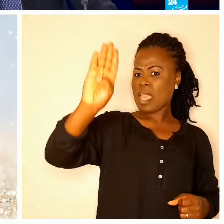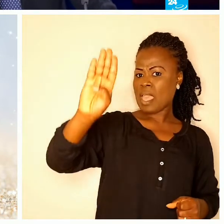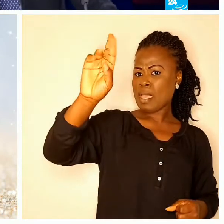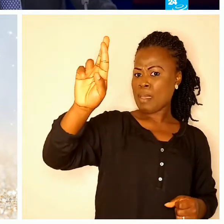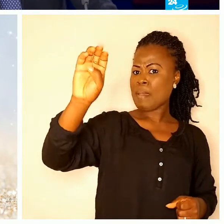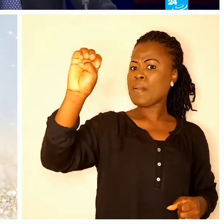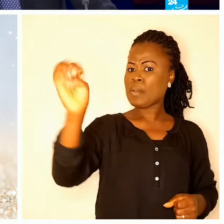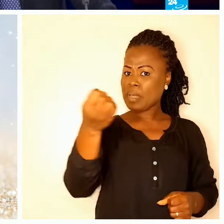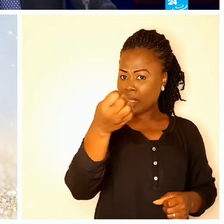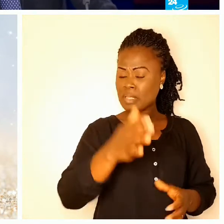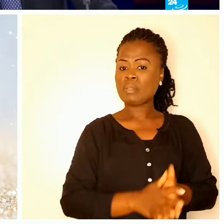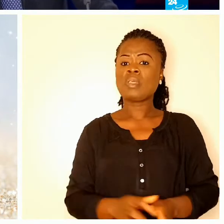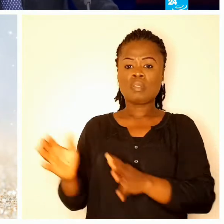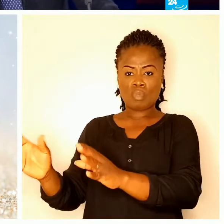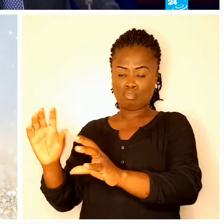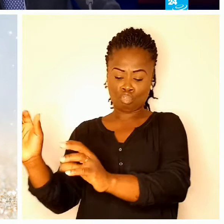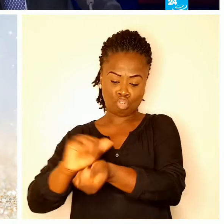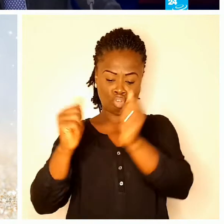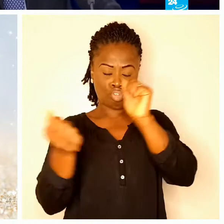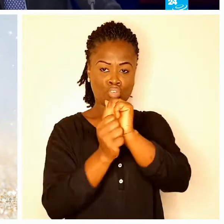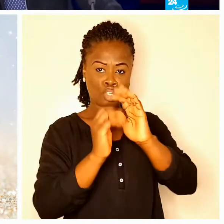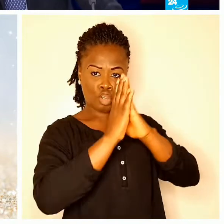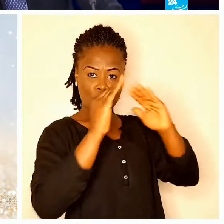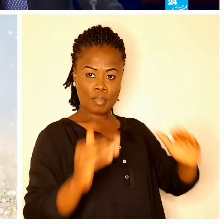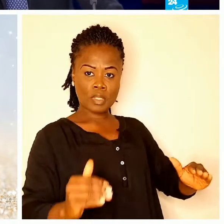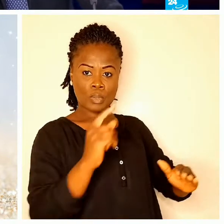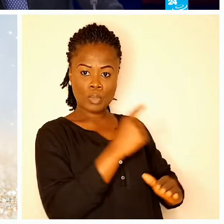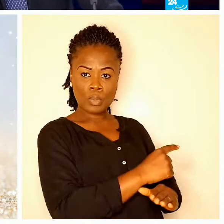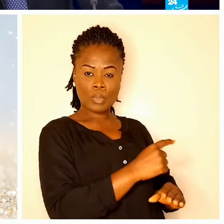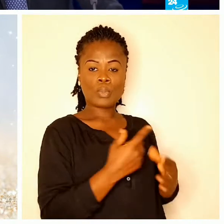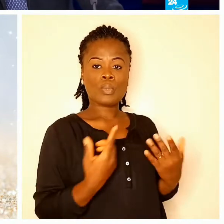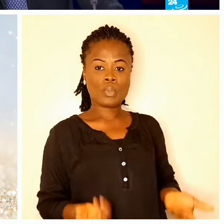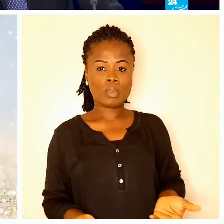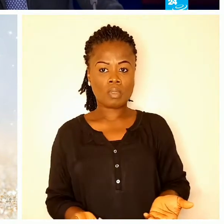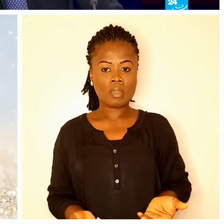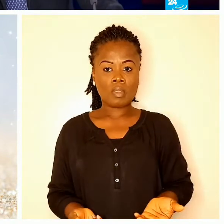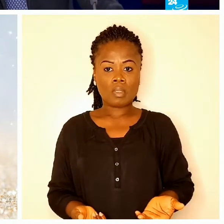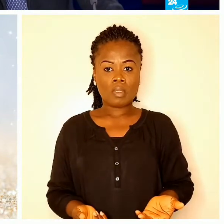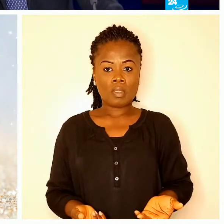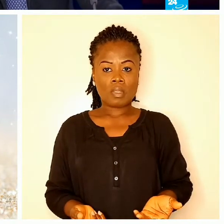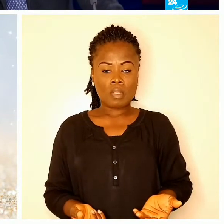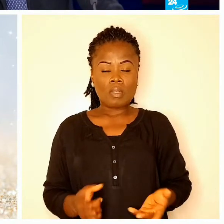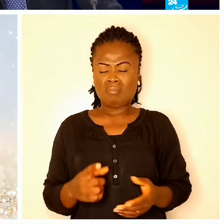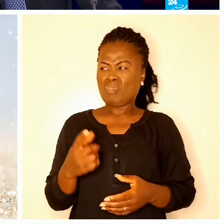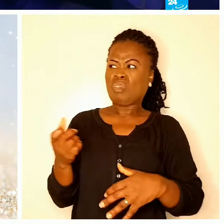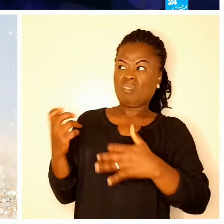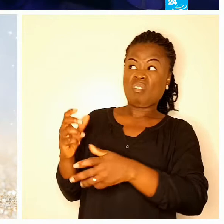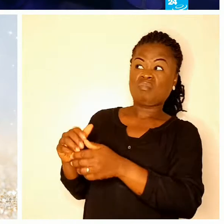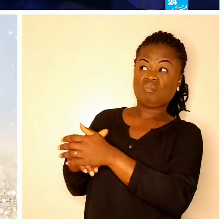mois par crainte qu'il ne contracte le coronavirus. N'est-ce pas un prétexte pour le faire sortir définitivement des prisons